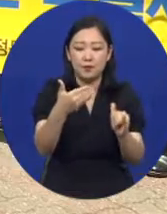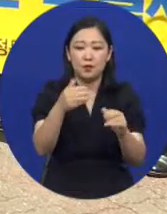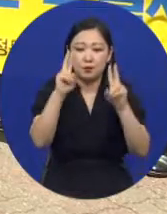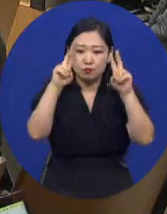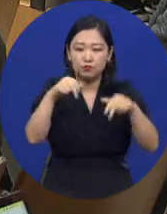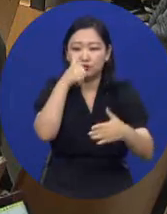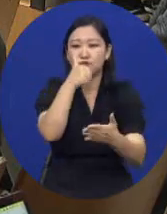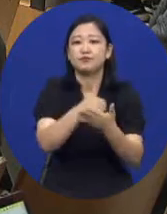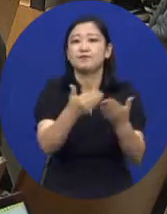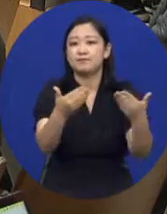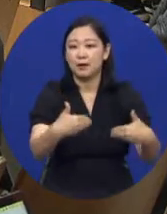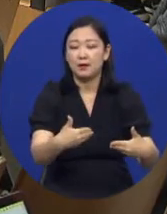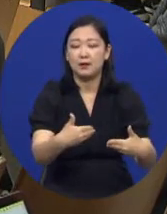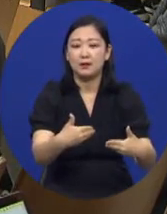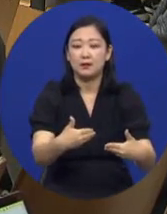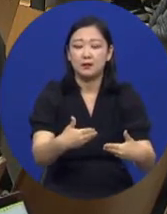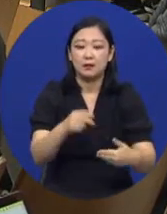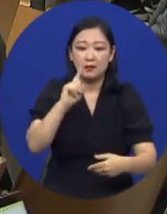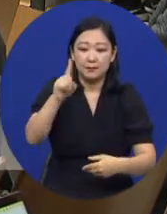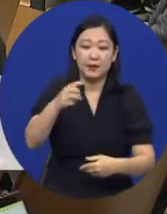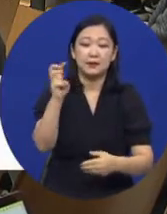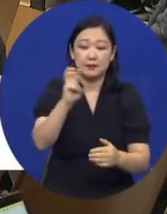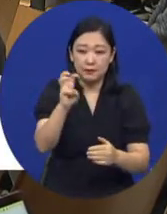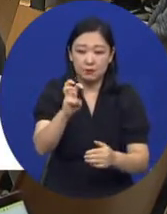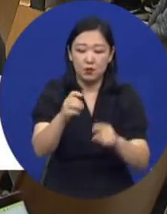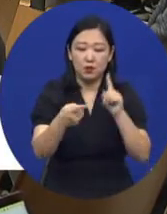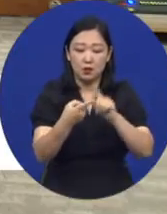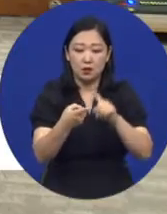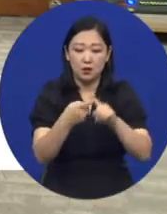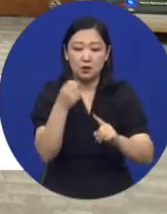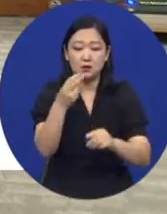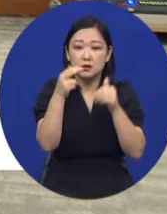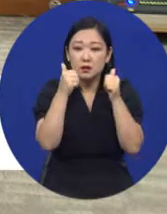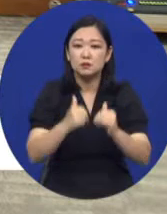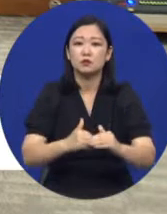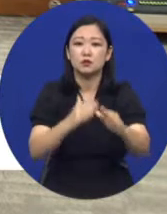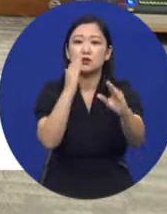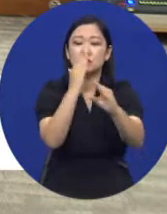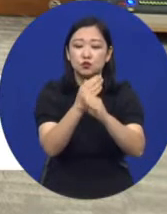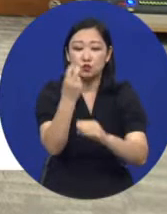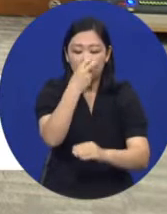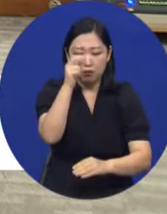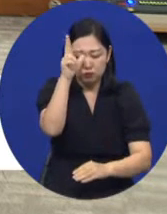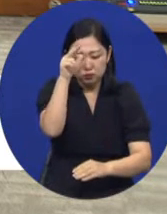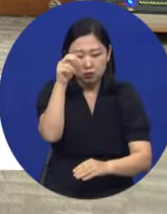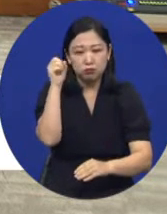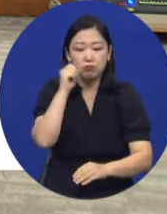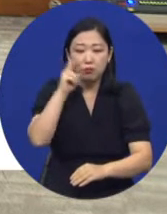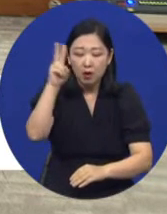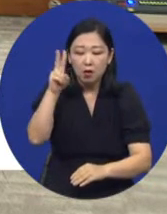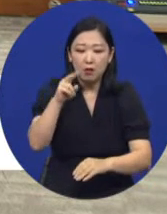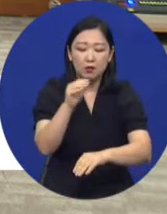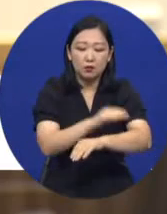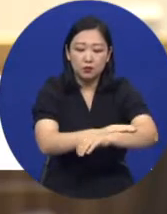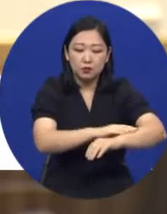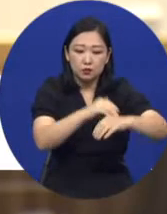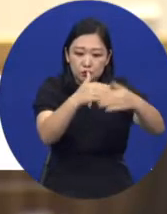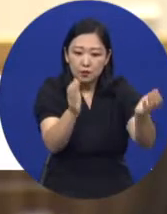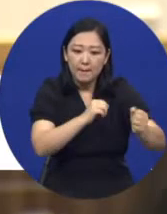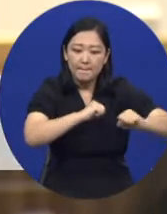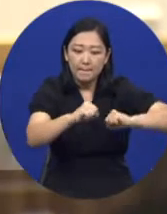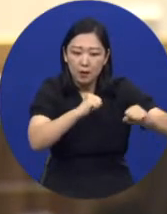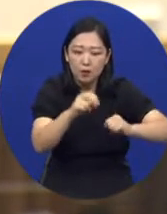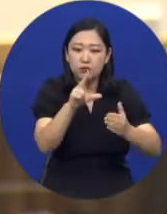받았습니다. 130여 명에 대한 재심 절차가 진행 중인 가운데 검찰이 느닷없이 좌익 활동 전력을